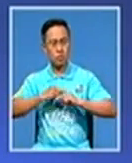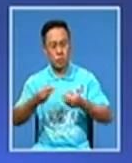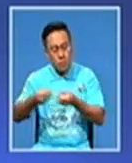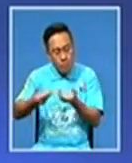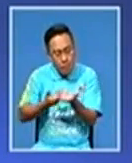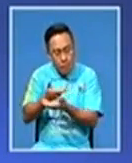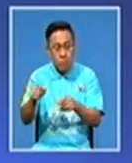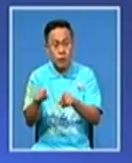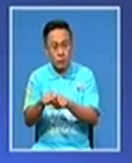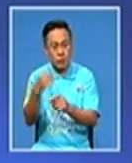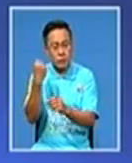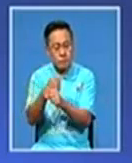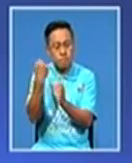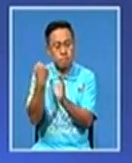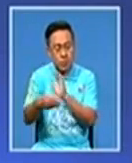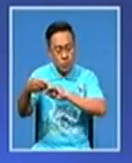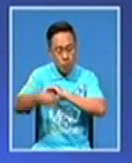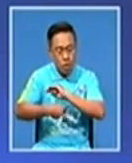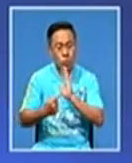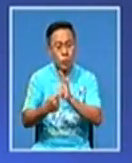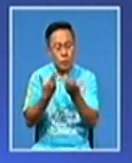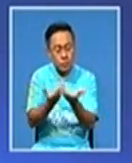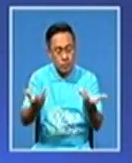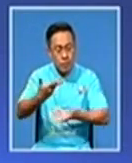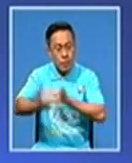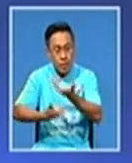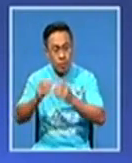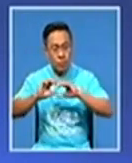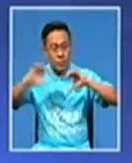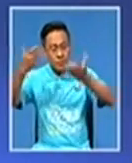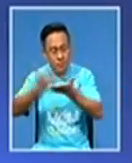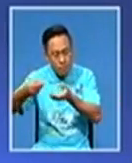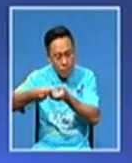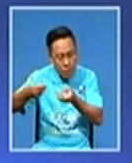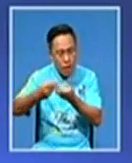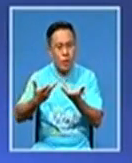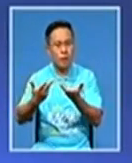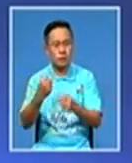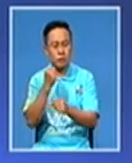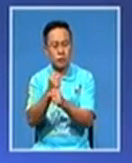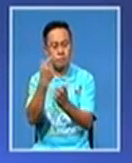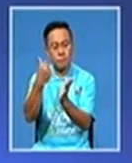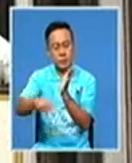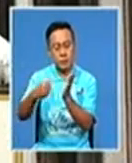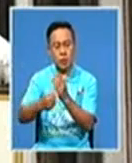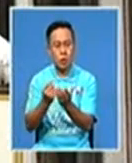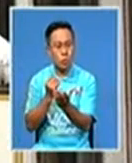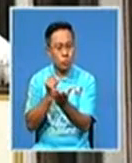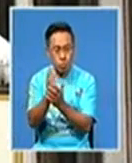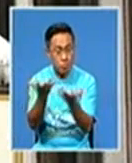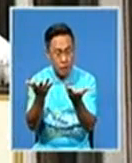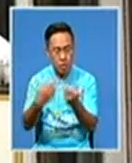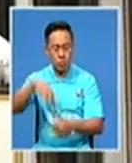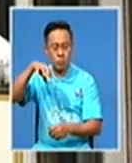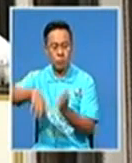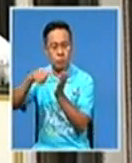มในการกระทำความผิดที่เสนอขายสินค้าบริการให้กับภาครัฐโดยไม่ผ่านการดำเนินการทางภาษีให้ถูกต้องกรมสรรพากร